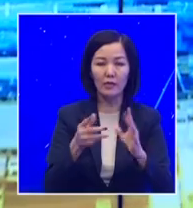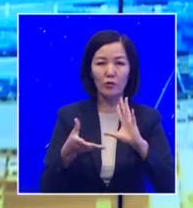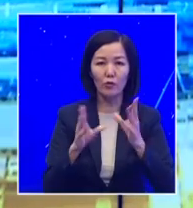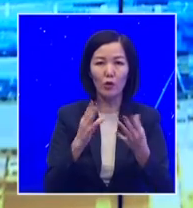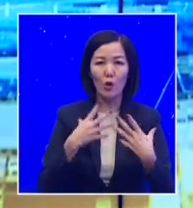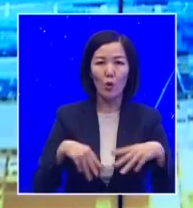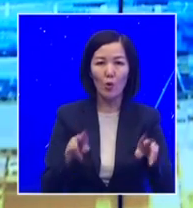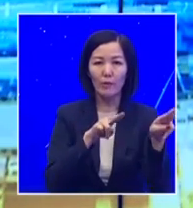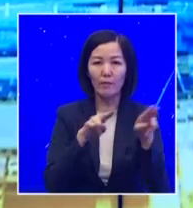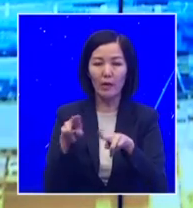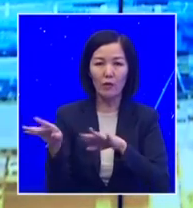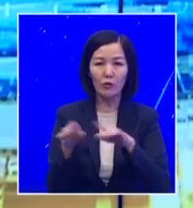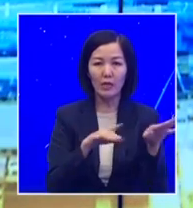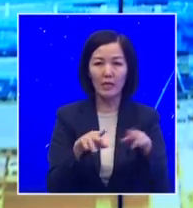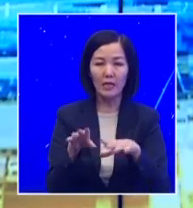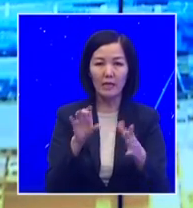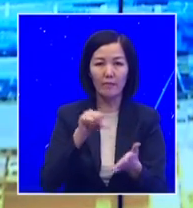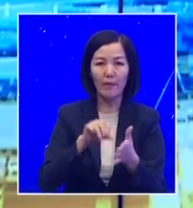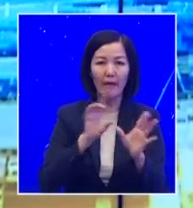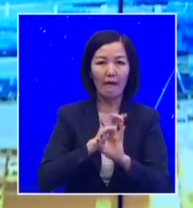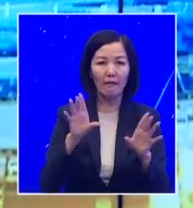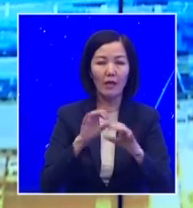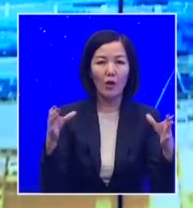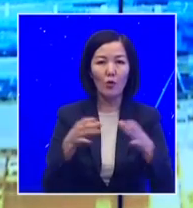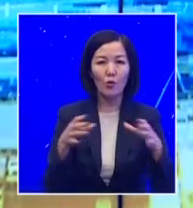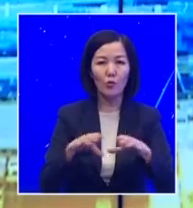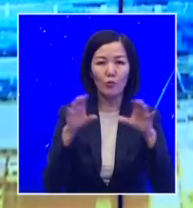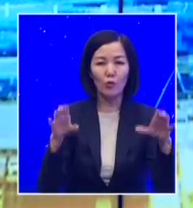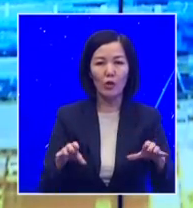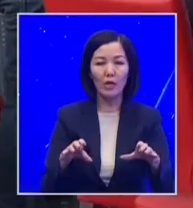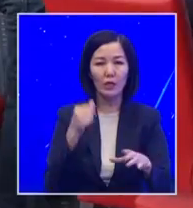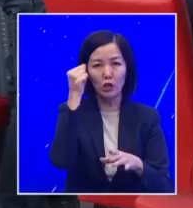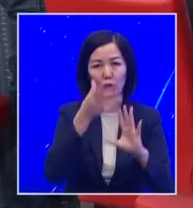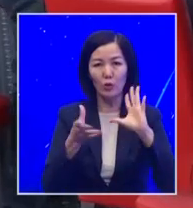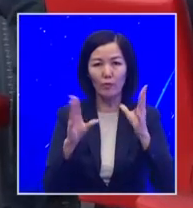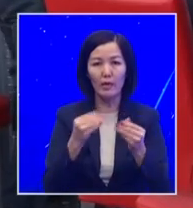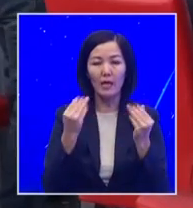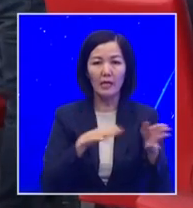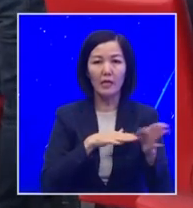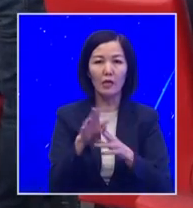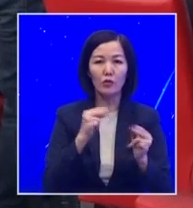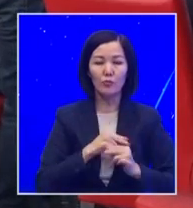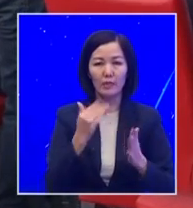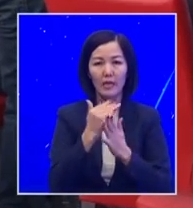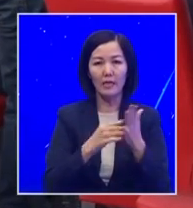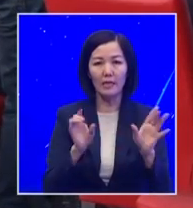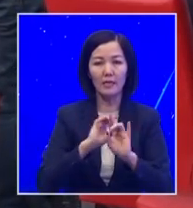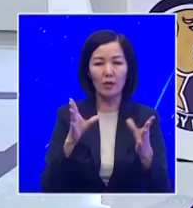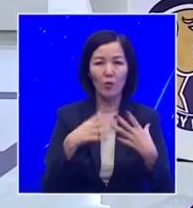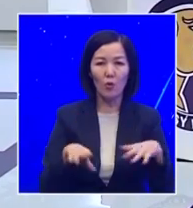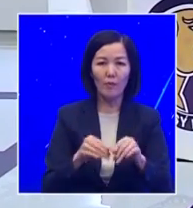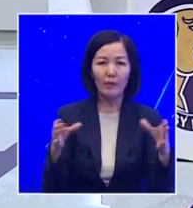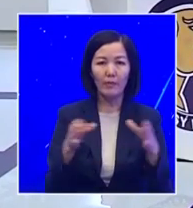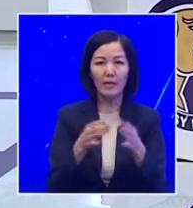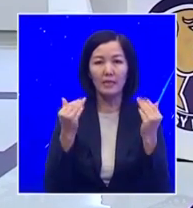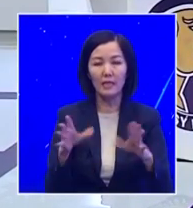бойынша қоғамдық бақылау шараларын баяндады. Үйім тұрағасы жылды қорытындылап, бұл атқарылған жұмыстарды тізді. Айтуынша, қоғамдық